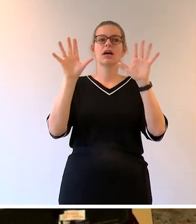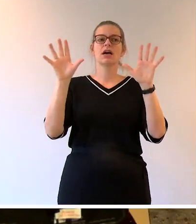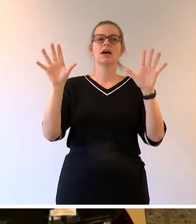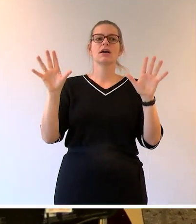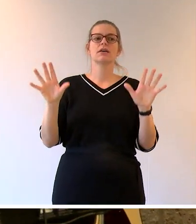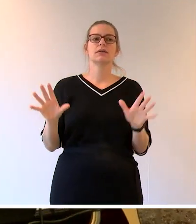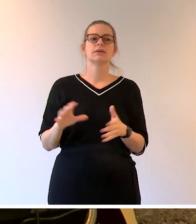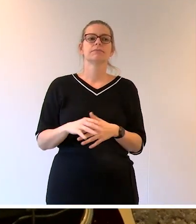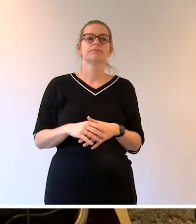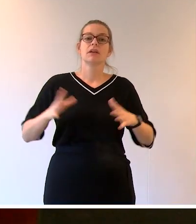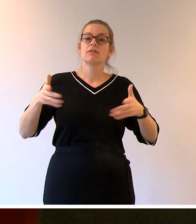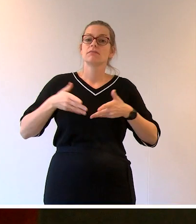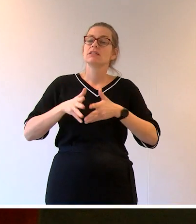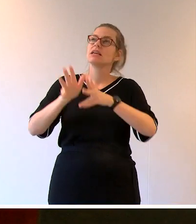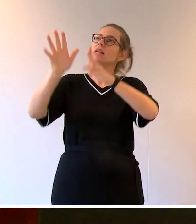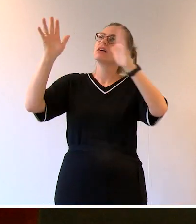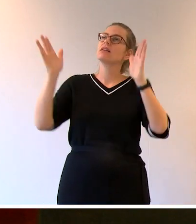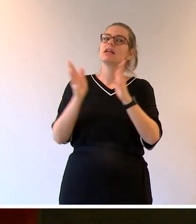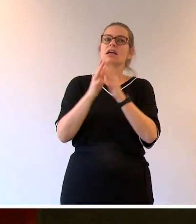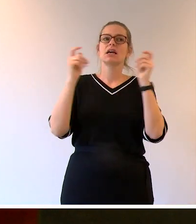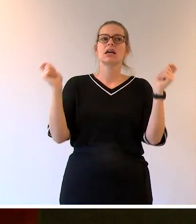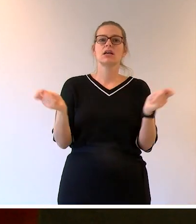halleluja. Zingen